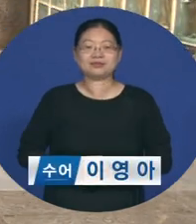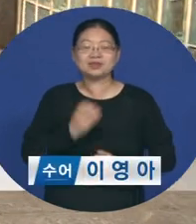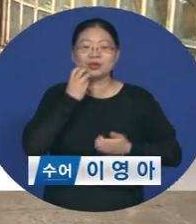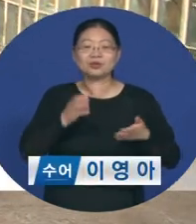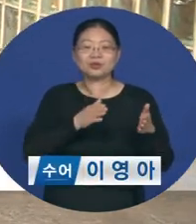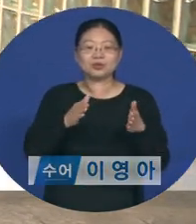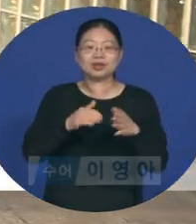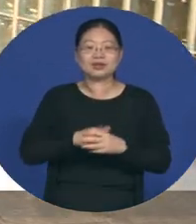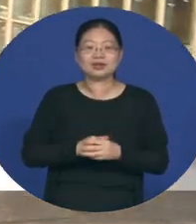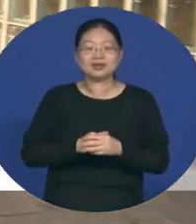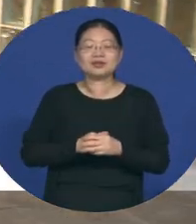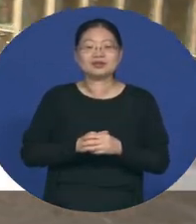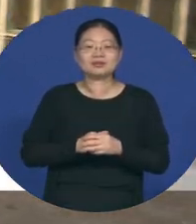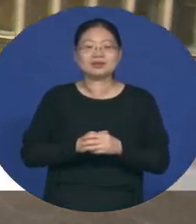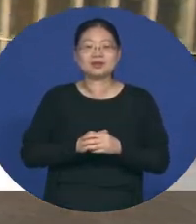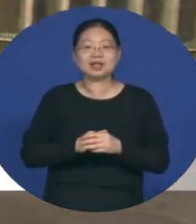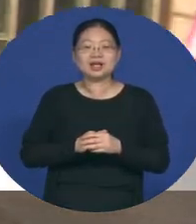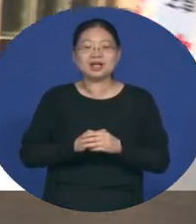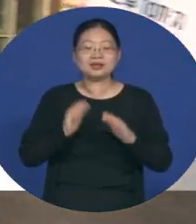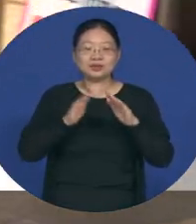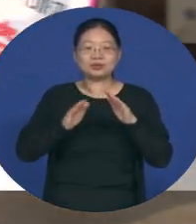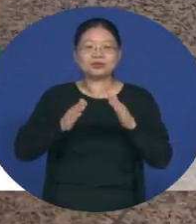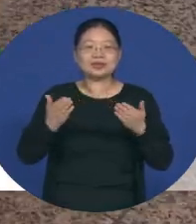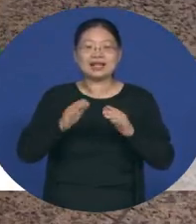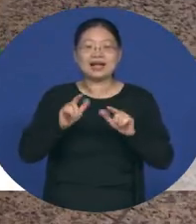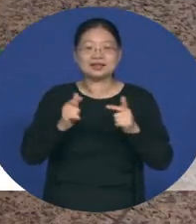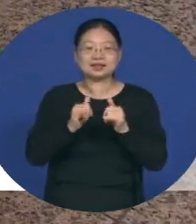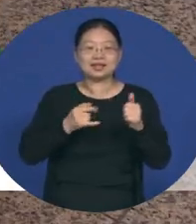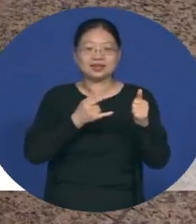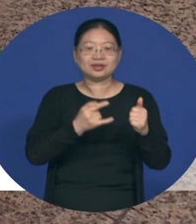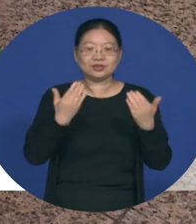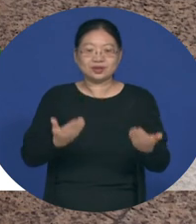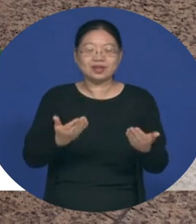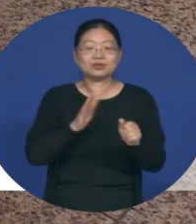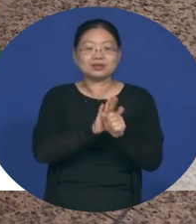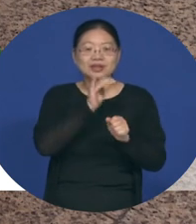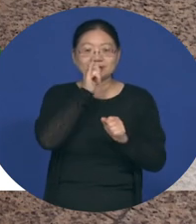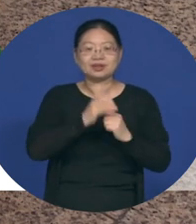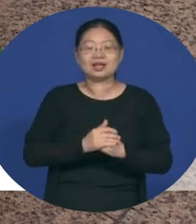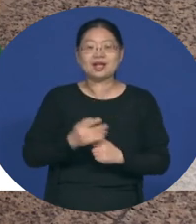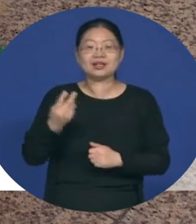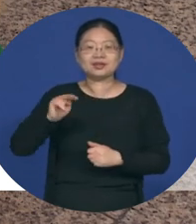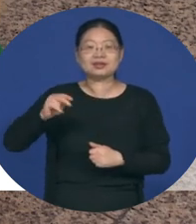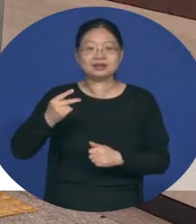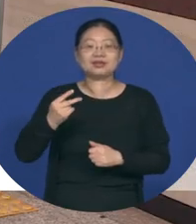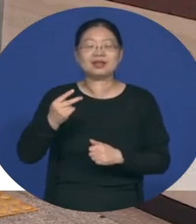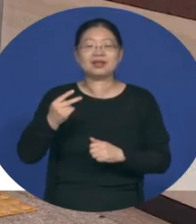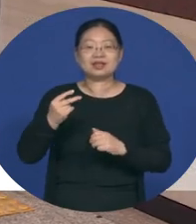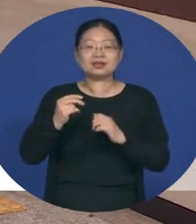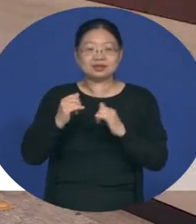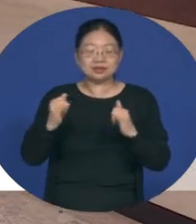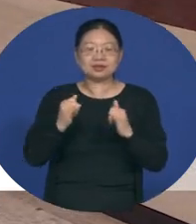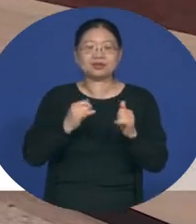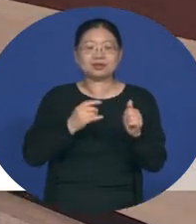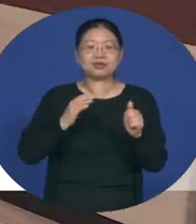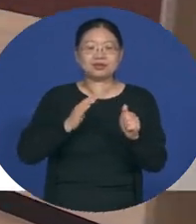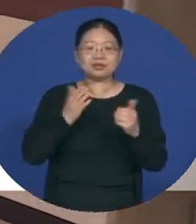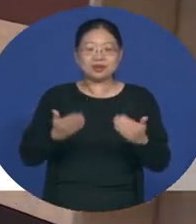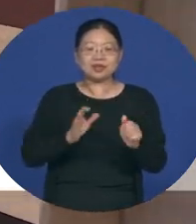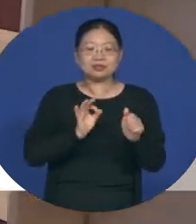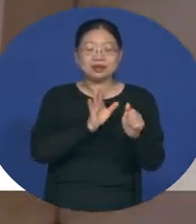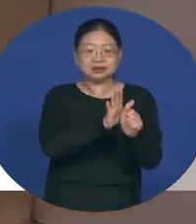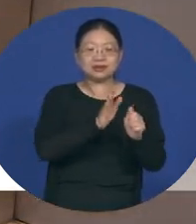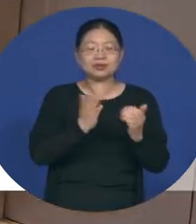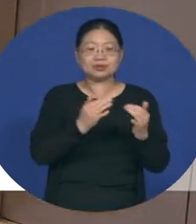경기도가 비정규직 노동자들의 휴식권 보장을 위해 2,200명을 대상으로 휴가비 지원 사업을 추진합니다 노동자가 자부담으로